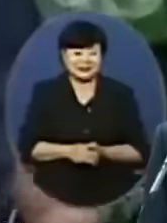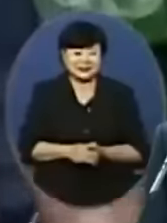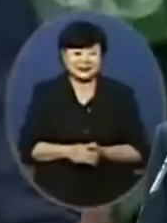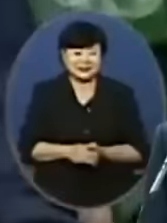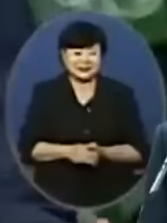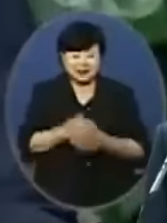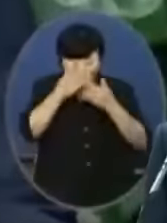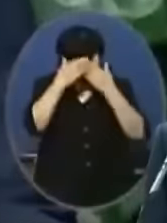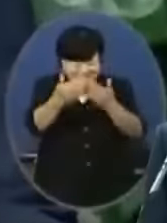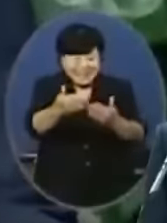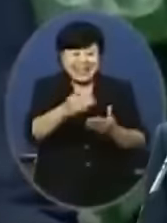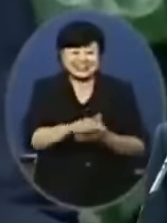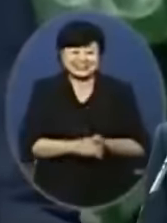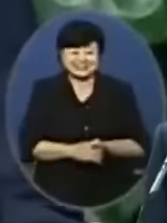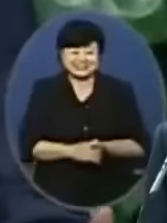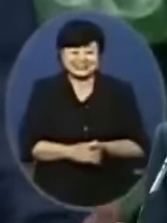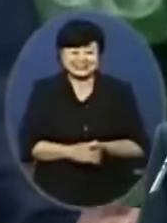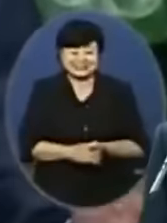공짜들